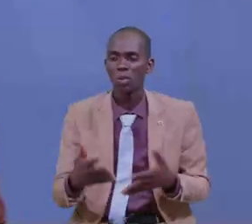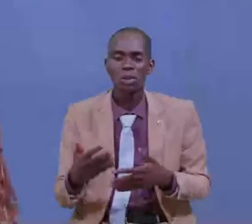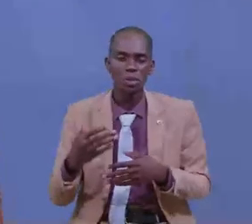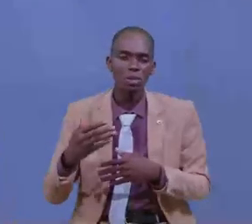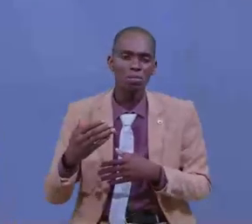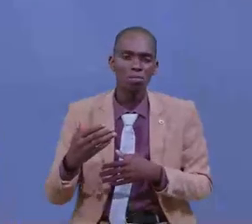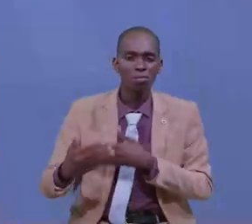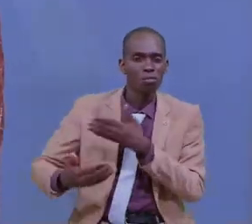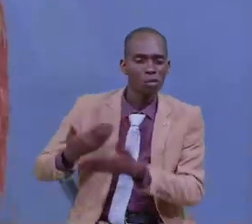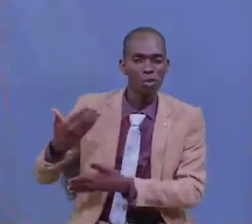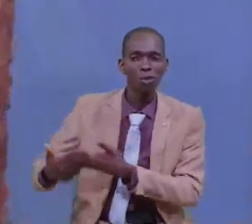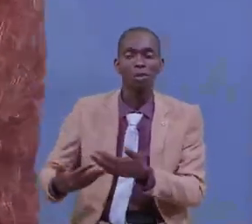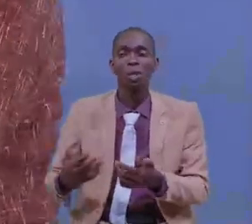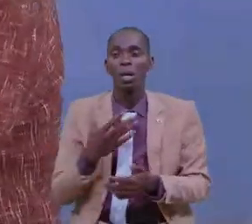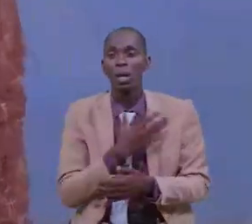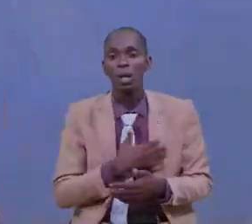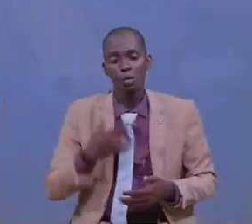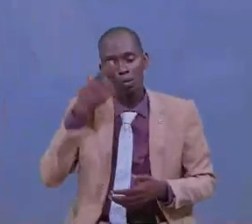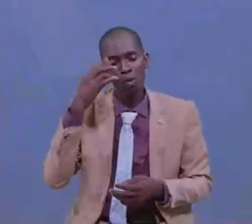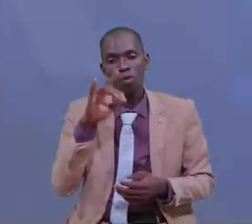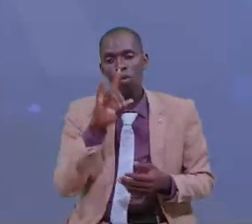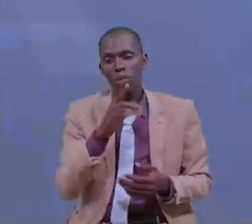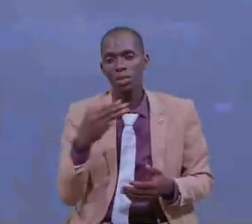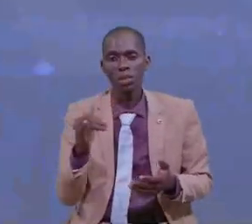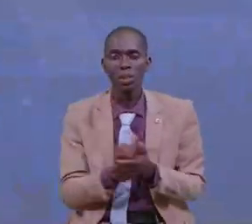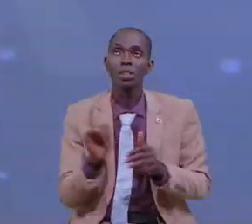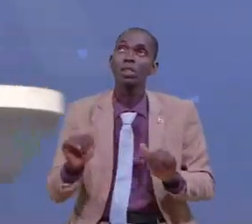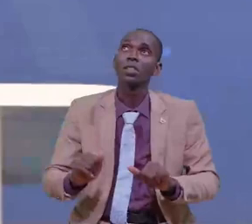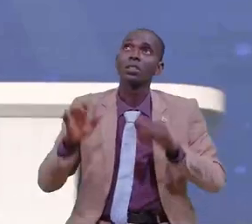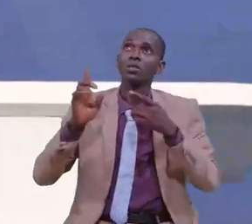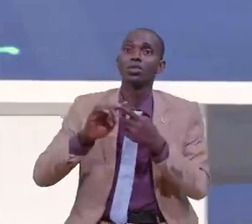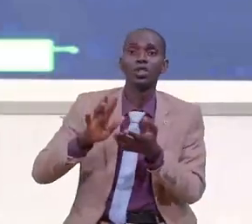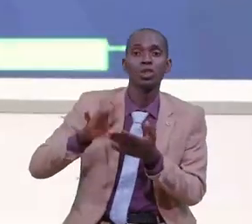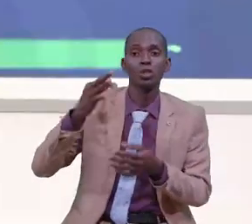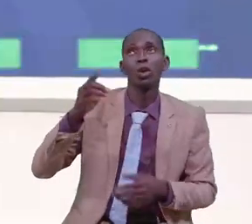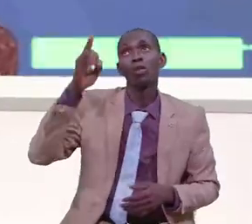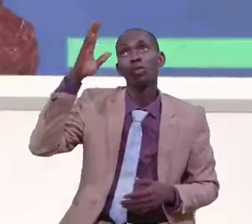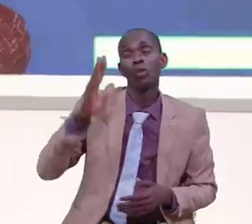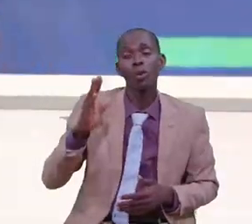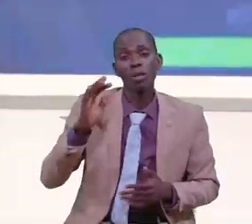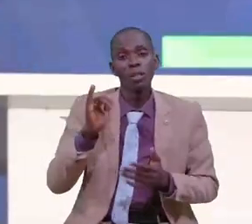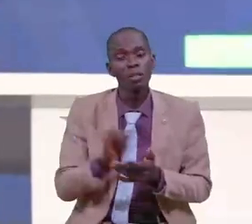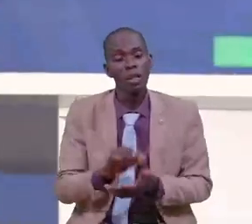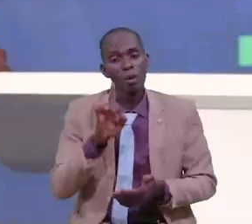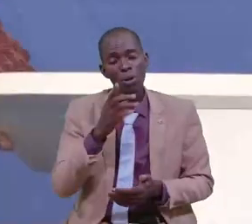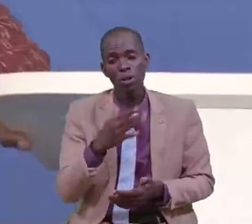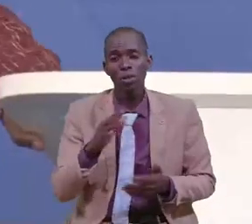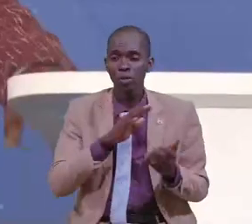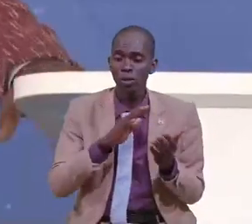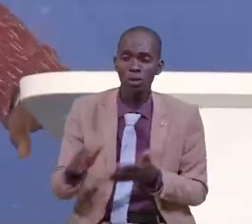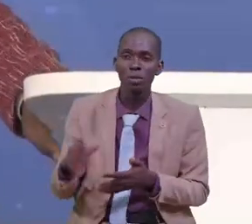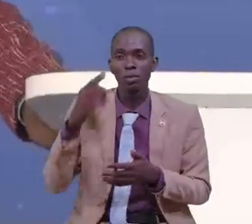La seule chose que tu abandonnes, pour la gloire de Dieu, le Seigneur va multiplier cela,